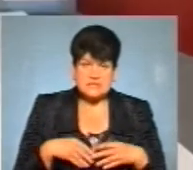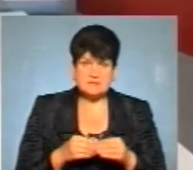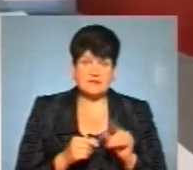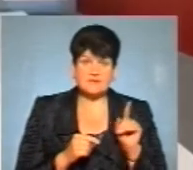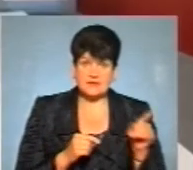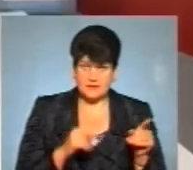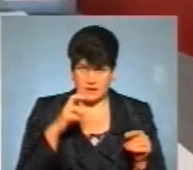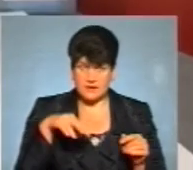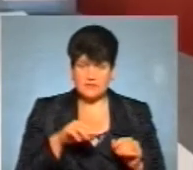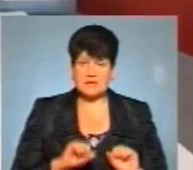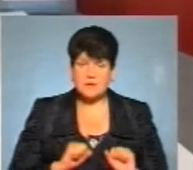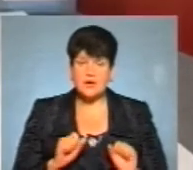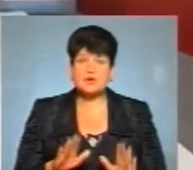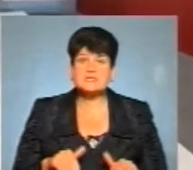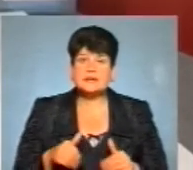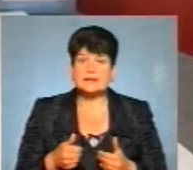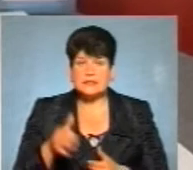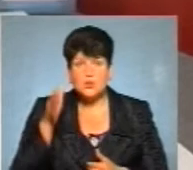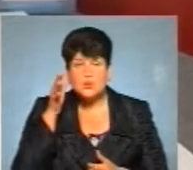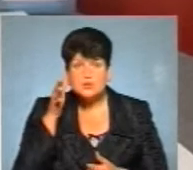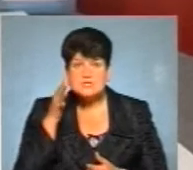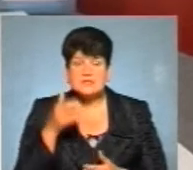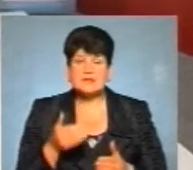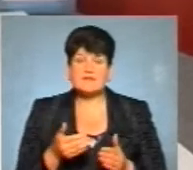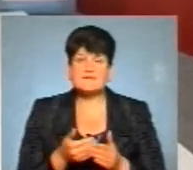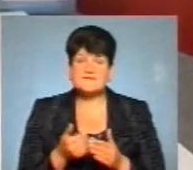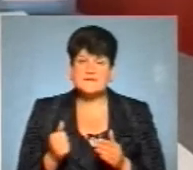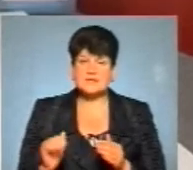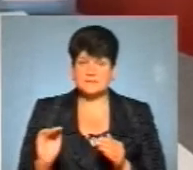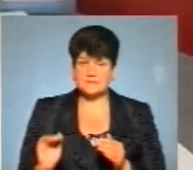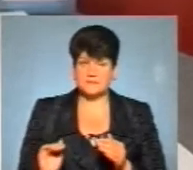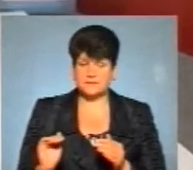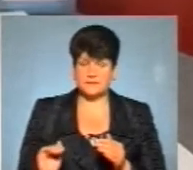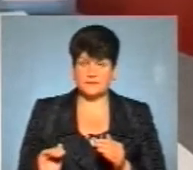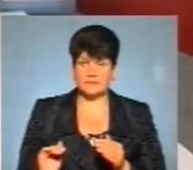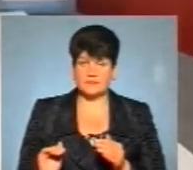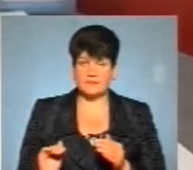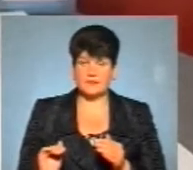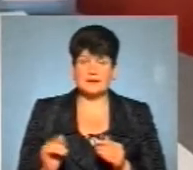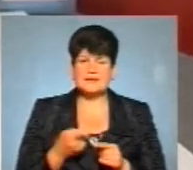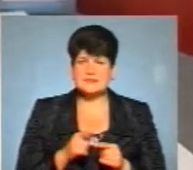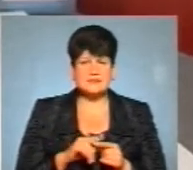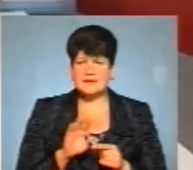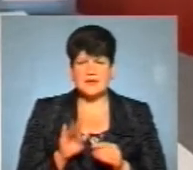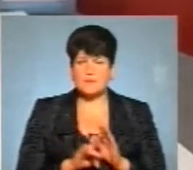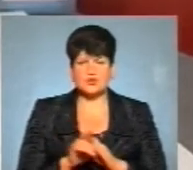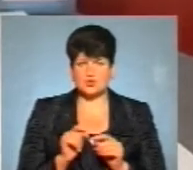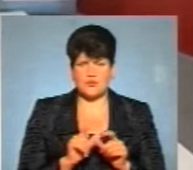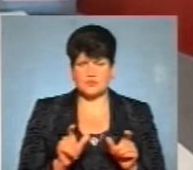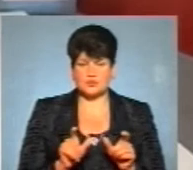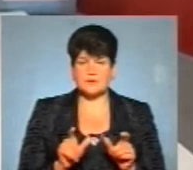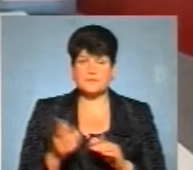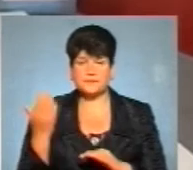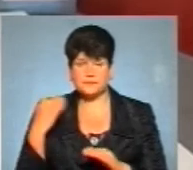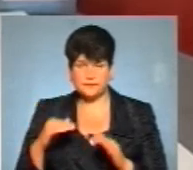країні, вони намагаються дати їй освіту від дошкільної навіть ланки. Це не йдеться про початкову школу, а дошкільної